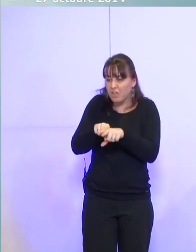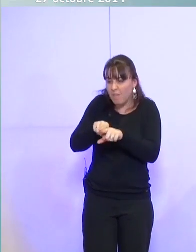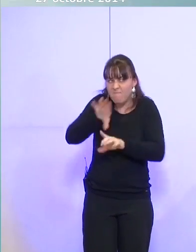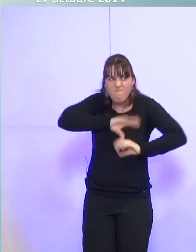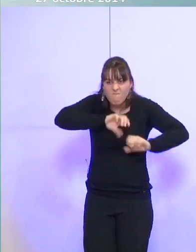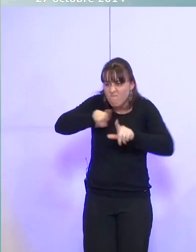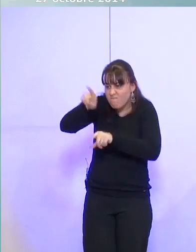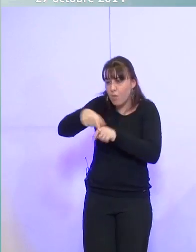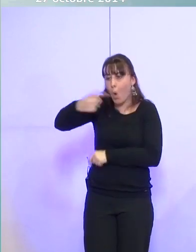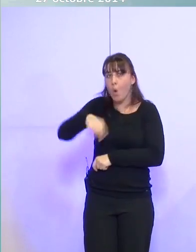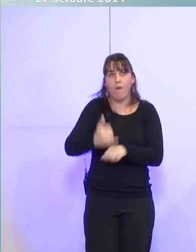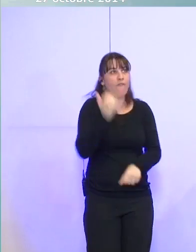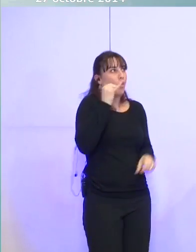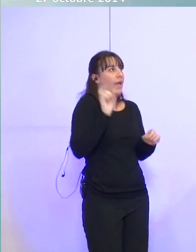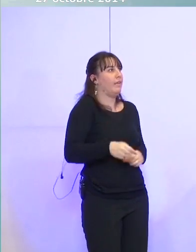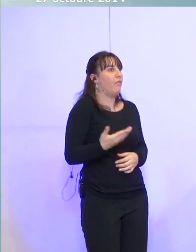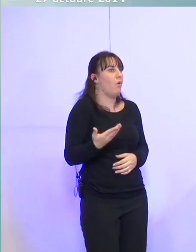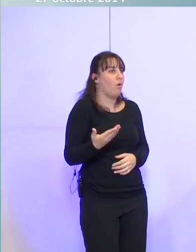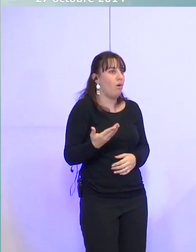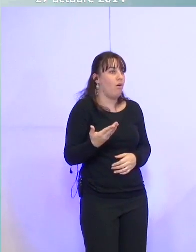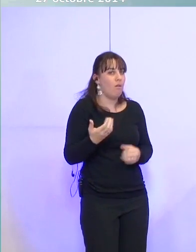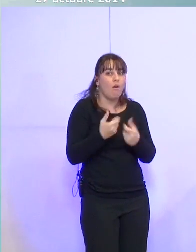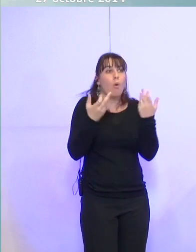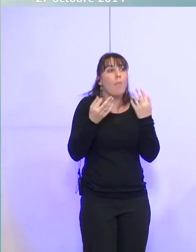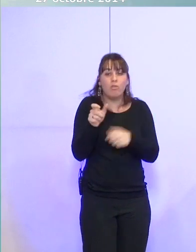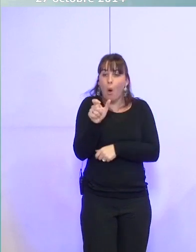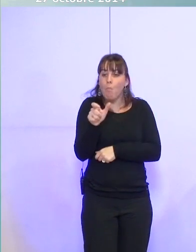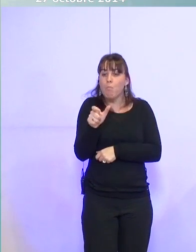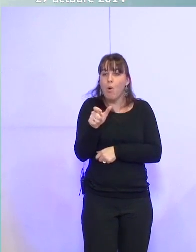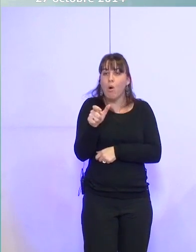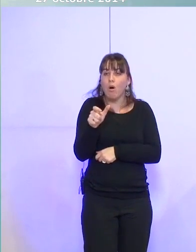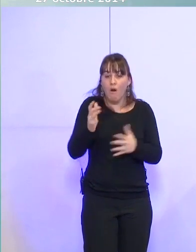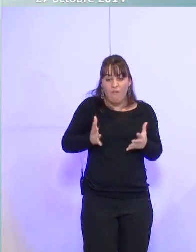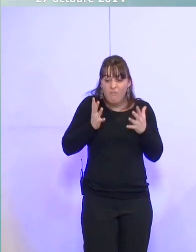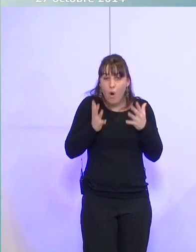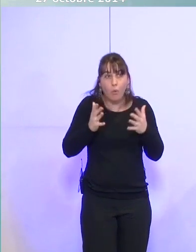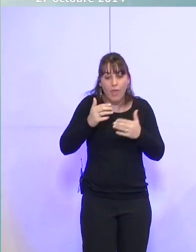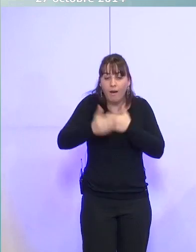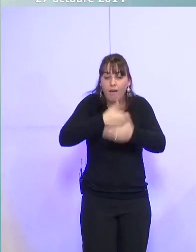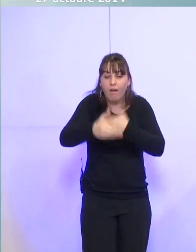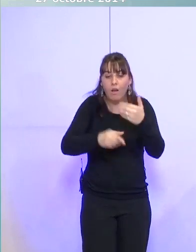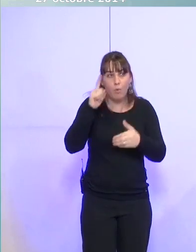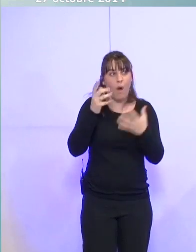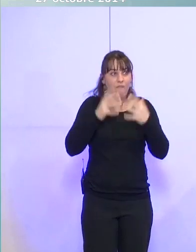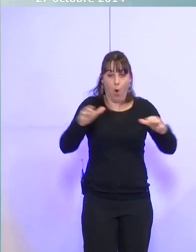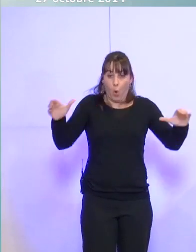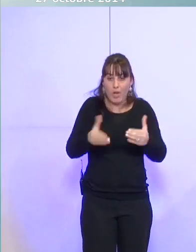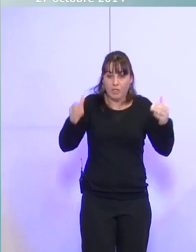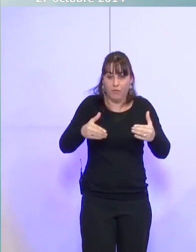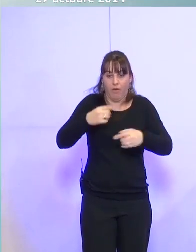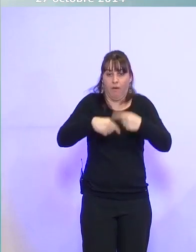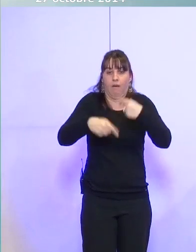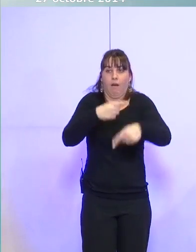être volontaires. Combien de temps ce mot tiendra-t-il face à la frénésie collectiviste